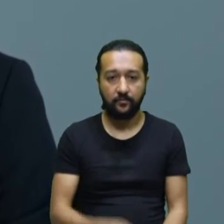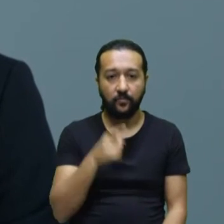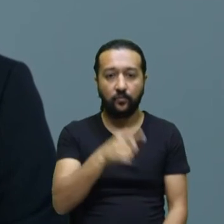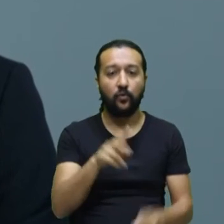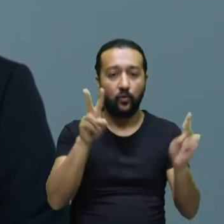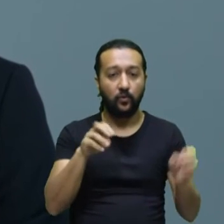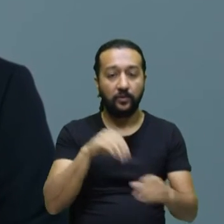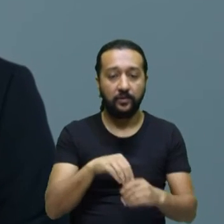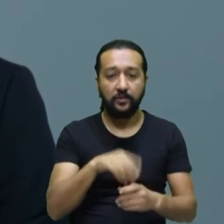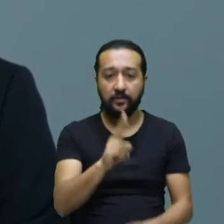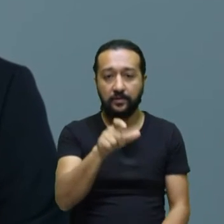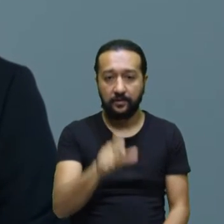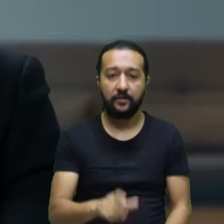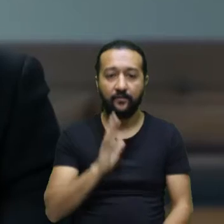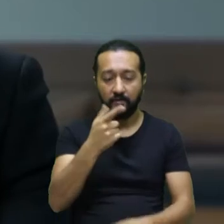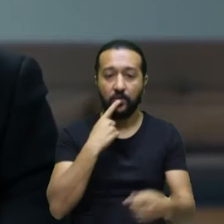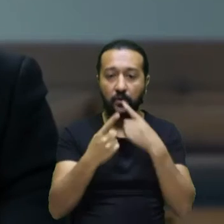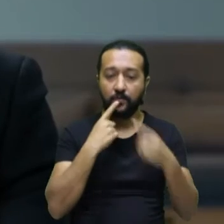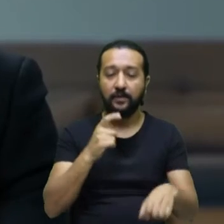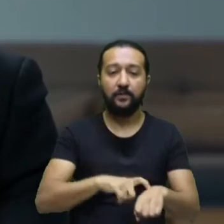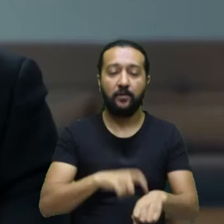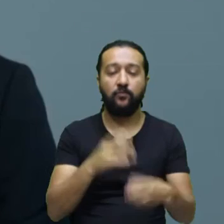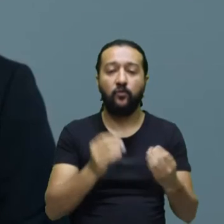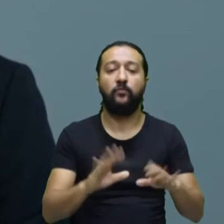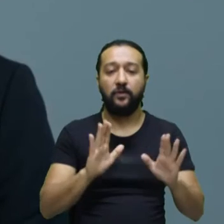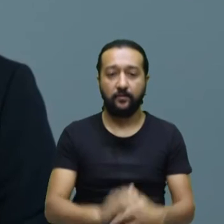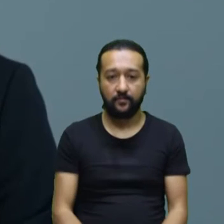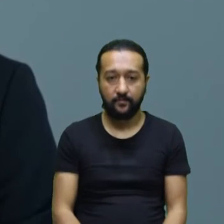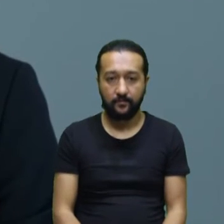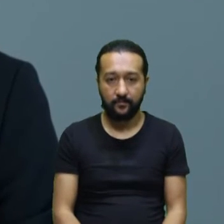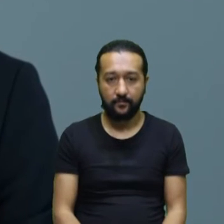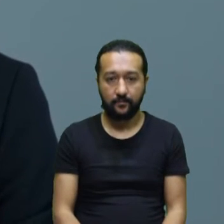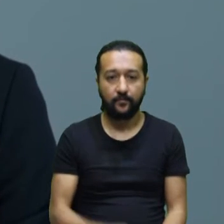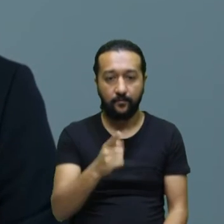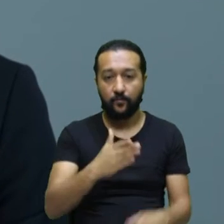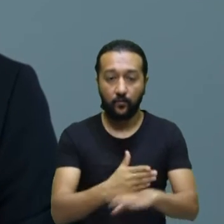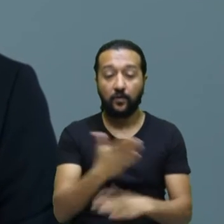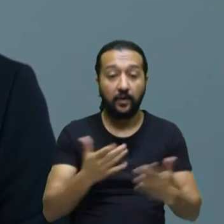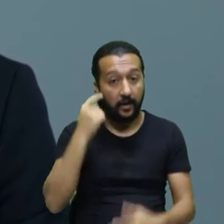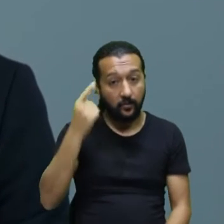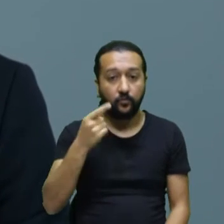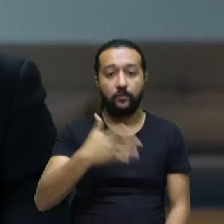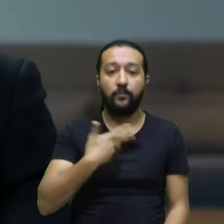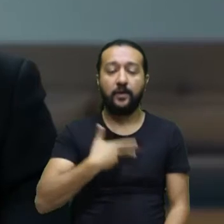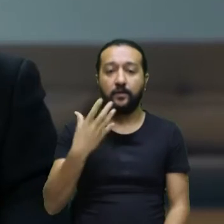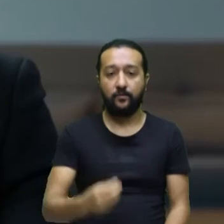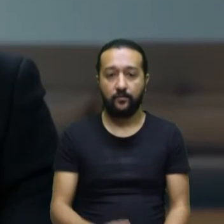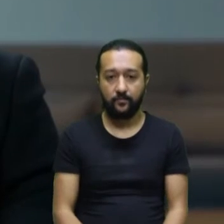Bu konularda seninle pek konuşma fırsatımız olmadı. doğrusu neler düşündüğünü merak